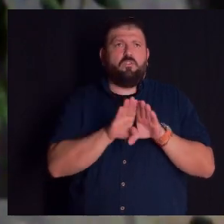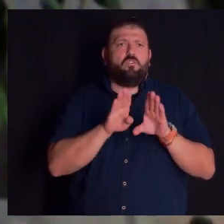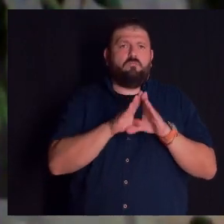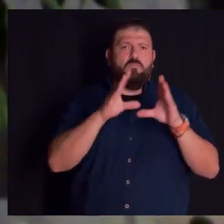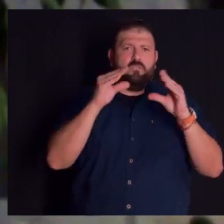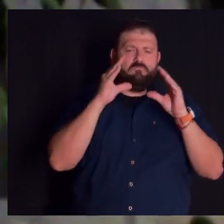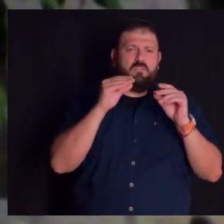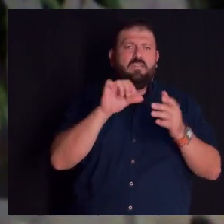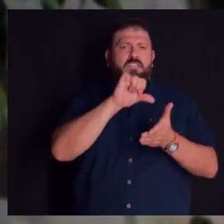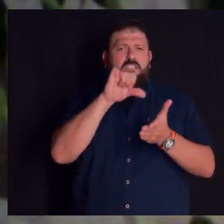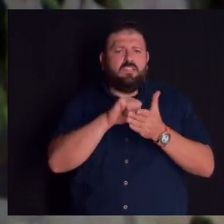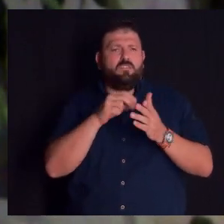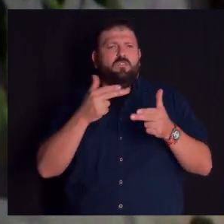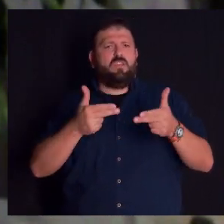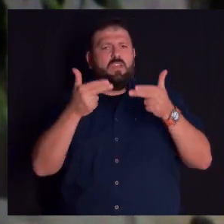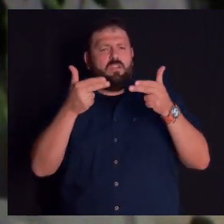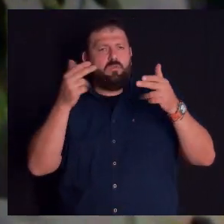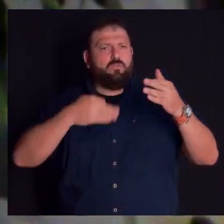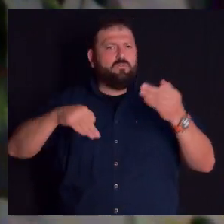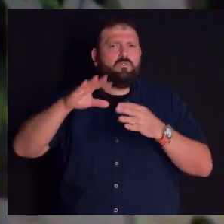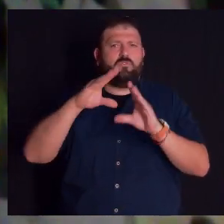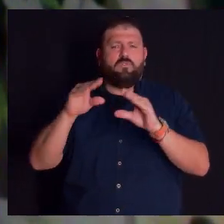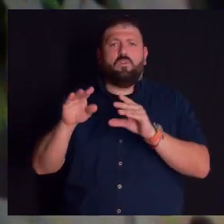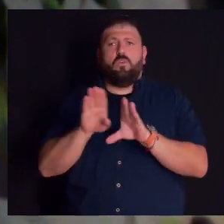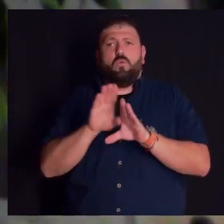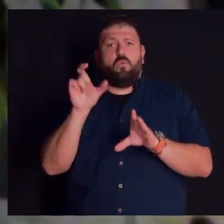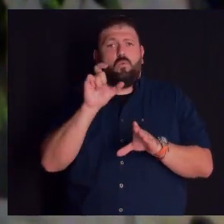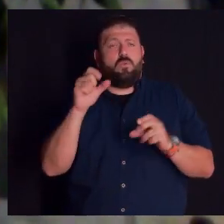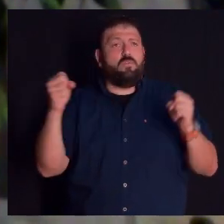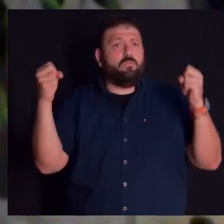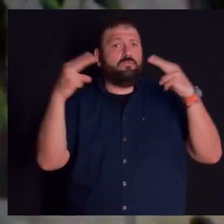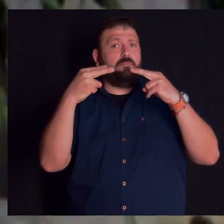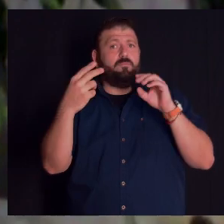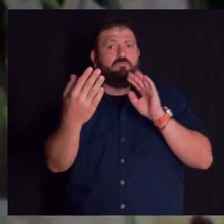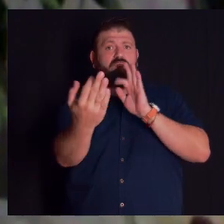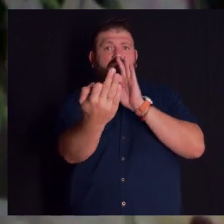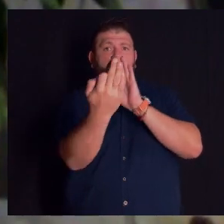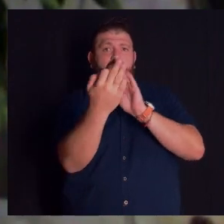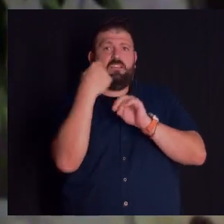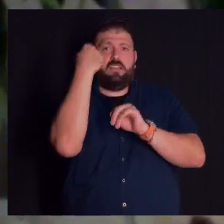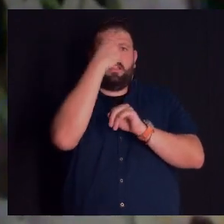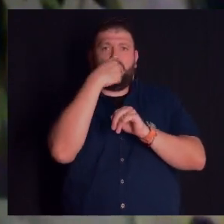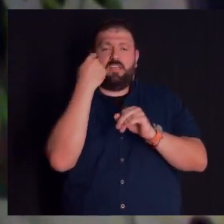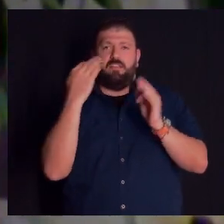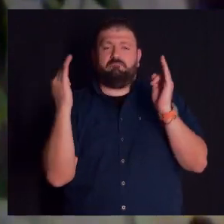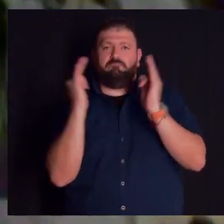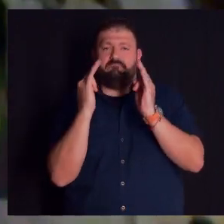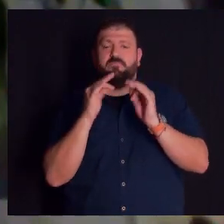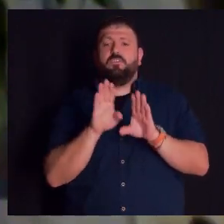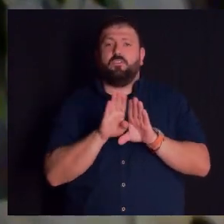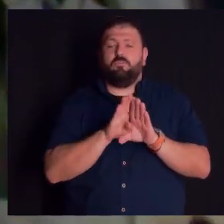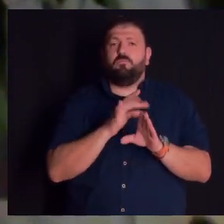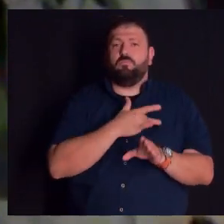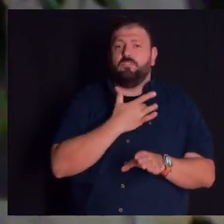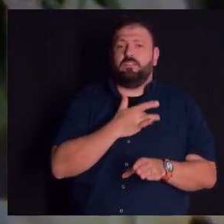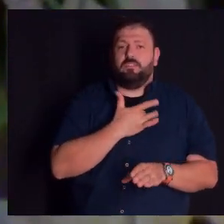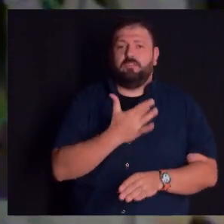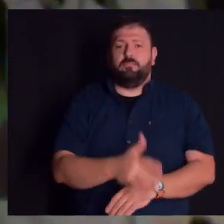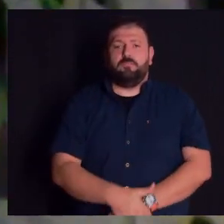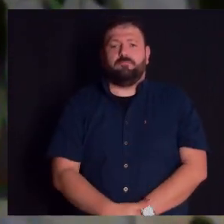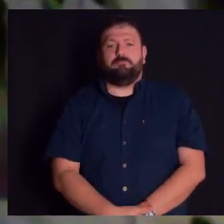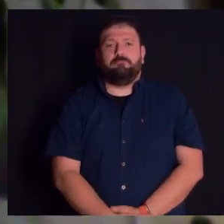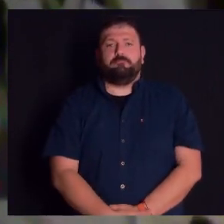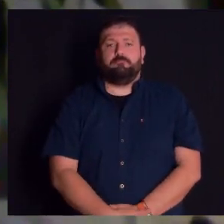nuestros schools, in negocios, our business cuando centers, nos vemos cara a cara, when we cuando see nos face to sentimos. face, when we feel each Поскольку мы other. не можем влиять на